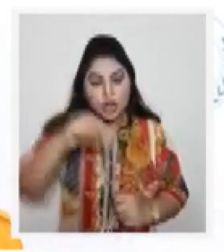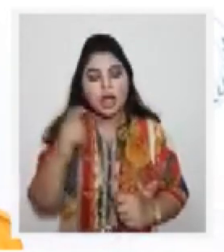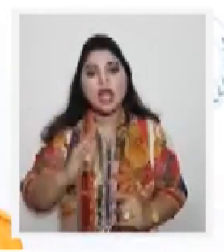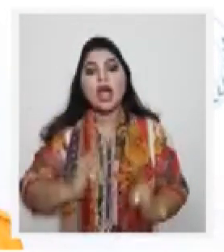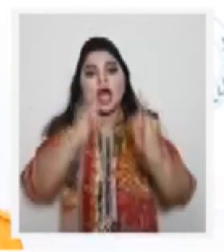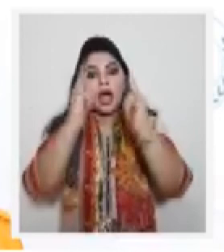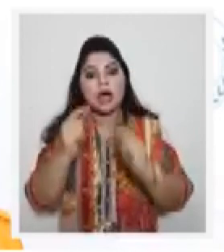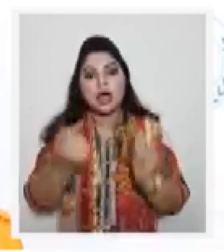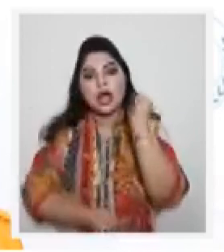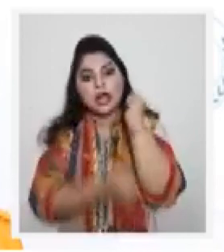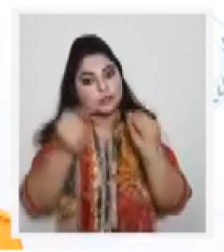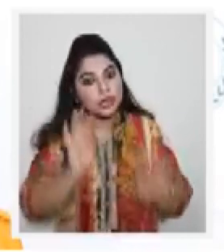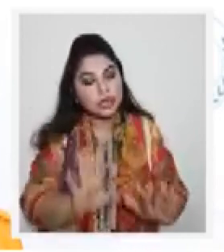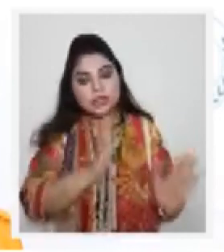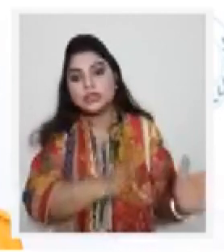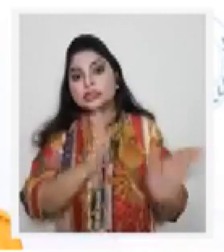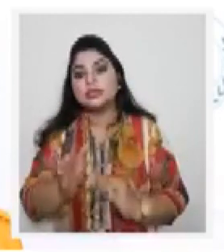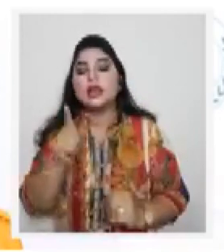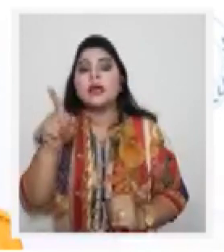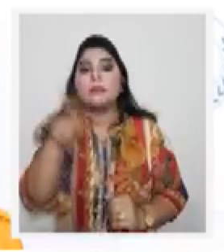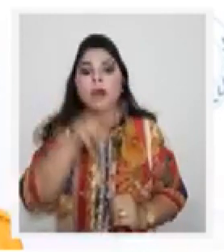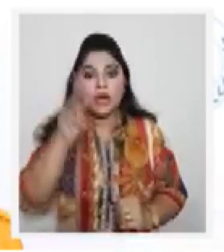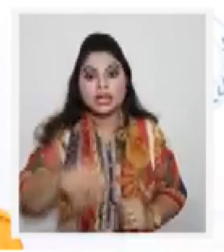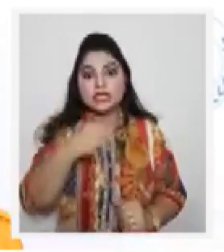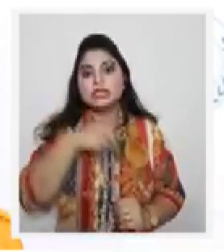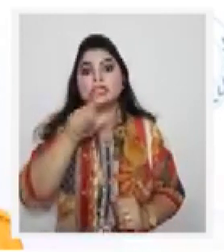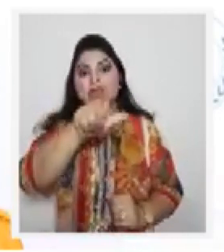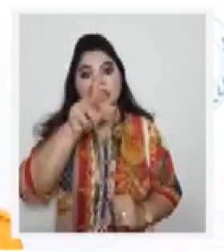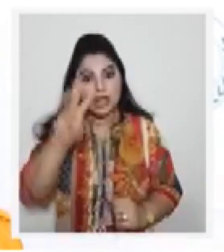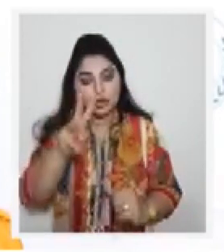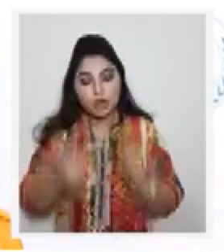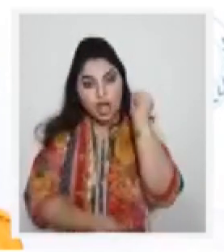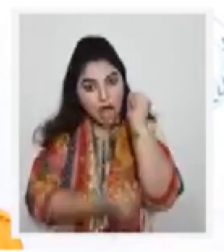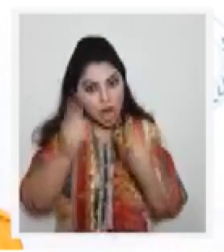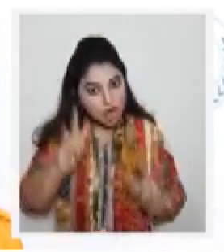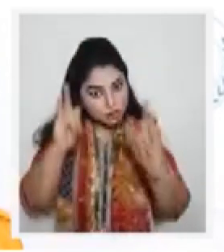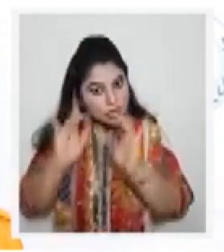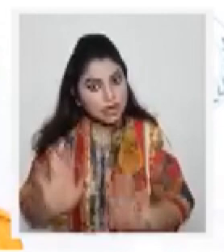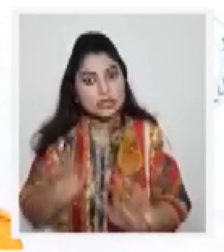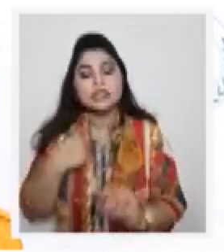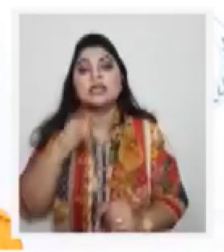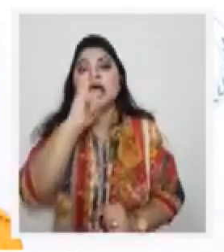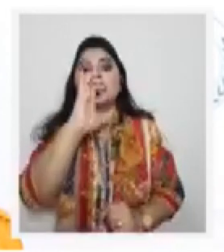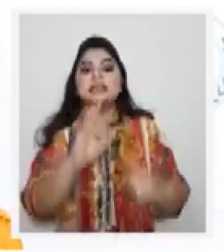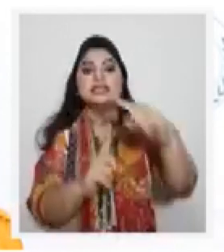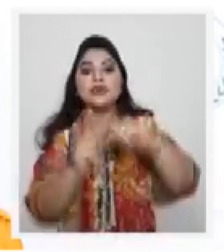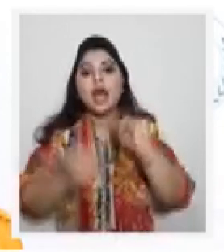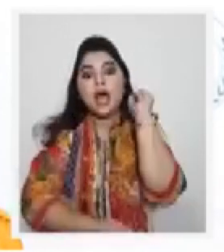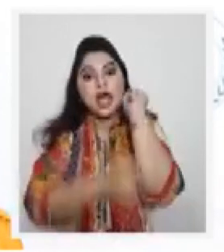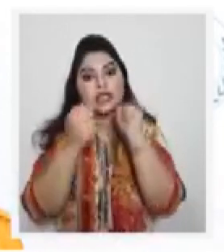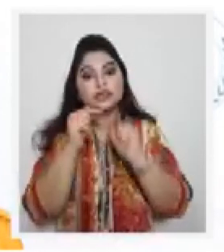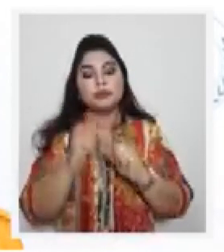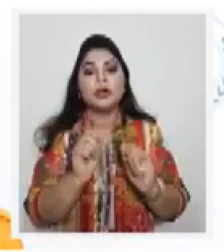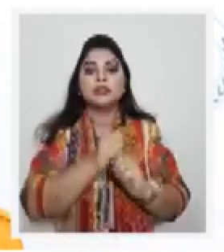ঢাকা মহানগরীতে ICU বেডের সংখ্যা 79টি, সারা দেশে সাধারণ বেডের সংখ্যা বা জেনারেল বেডের সংখ্যা